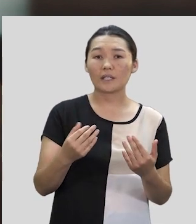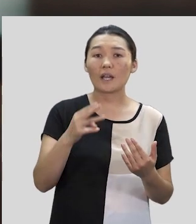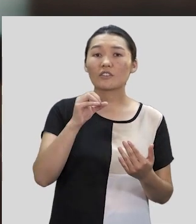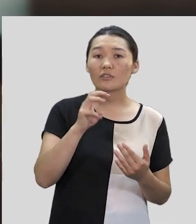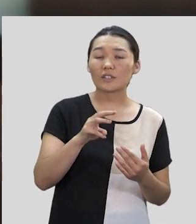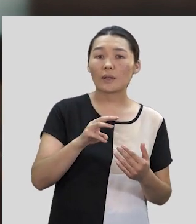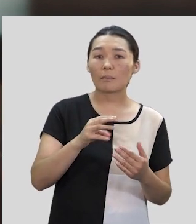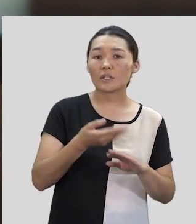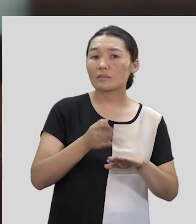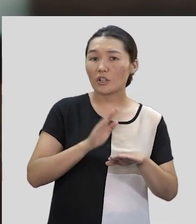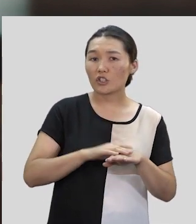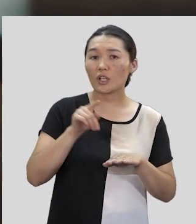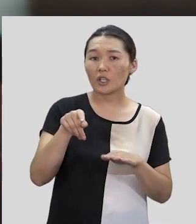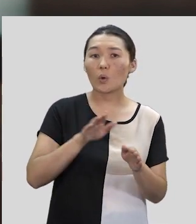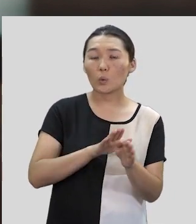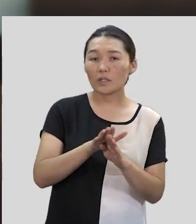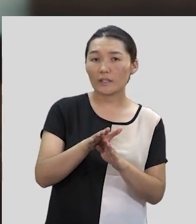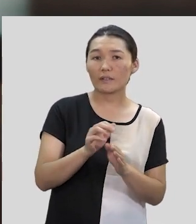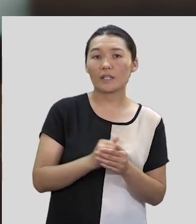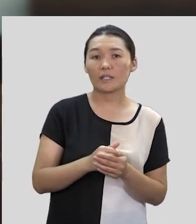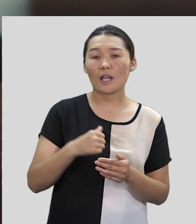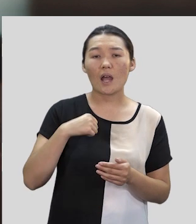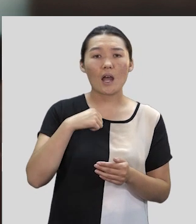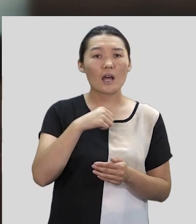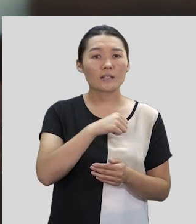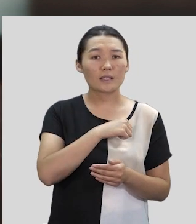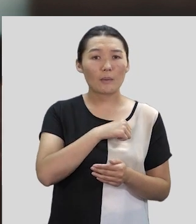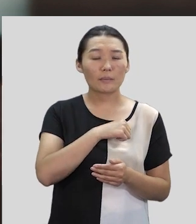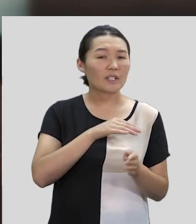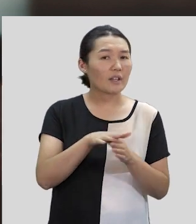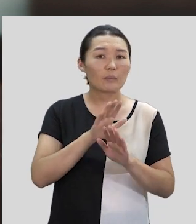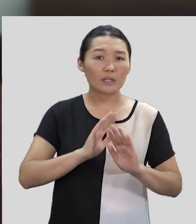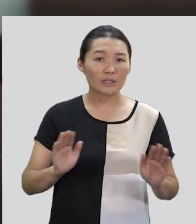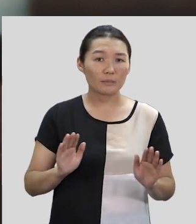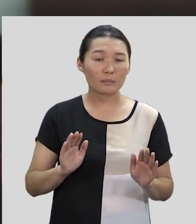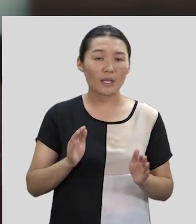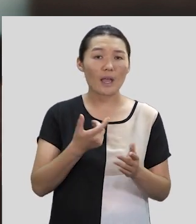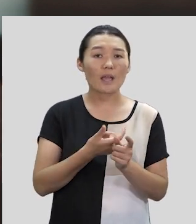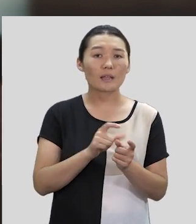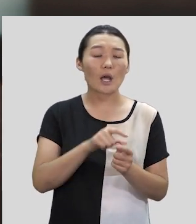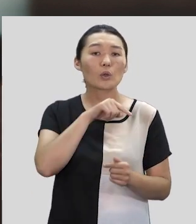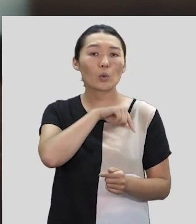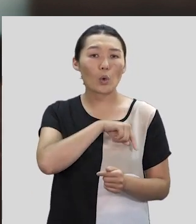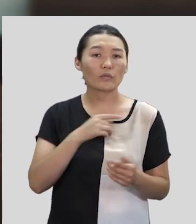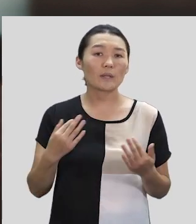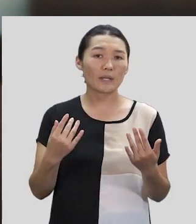удовлетворить самым неподатливыми являются духовные потребности